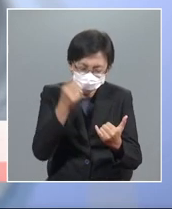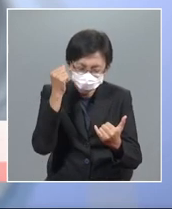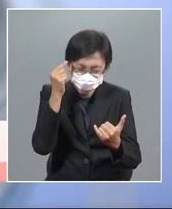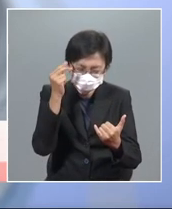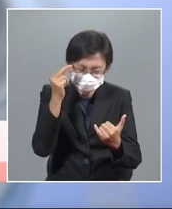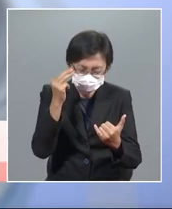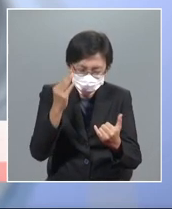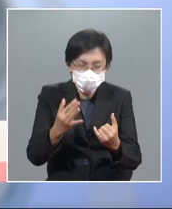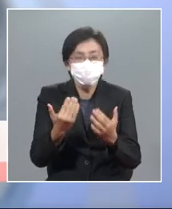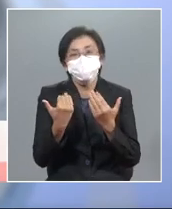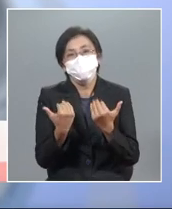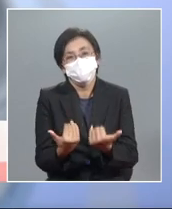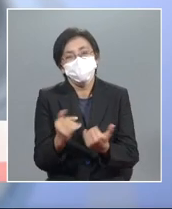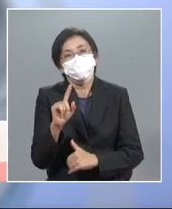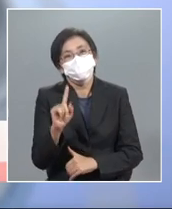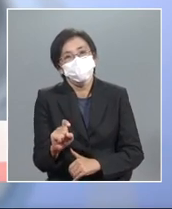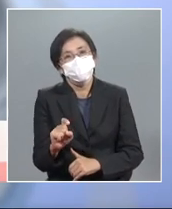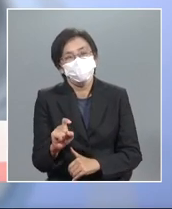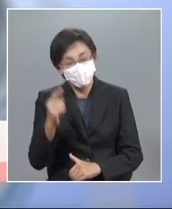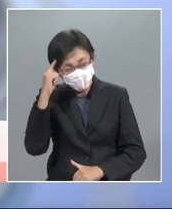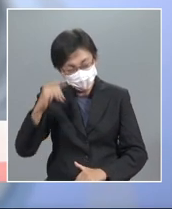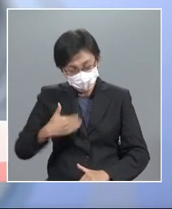ปฏิหารเกิดขึ้นนะไม่สมครับ